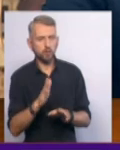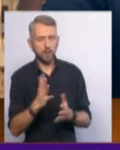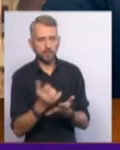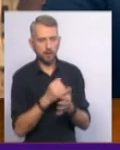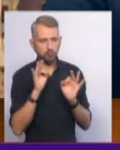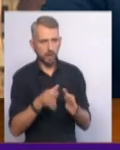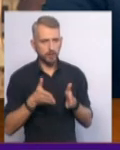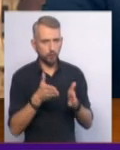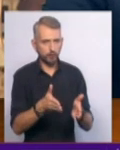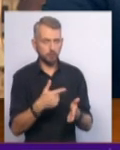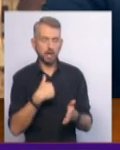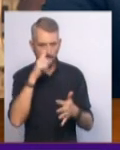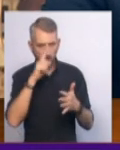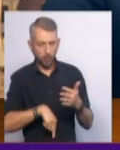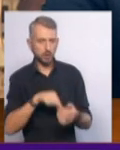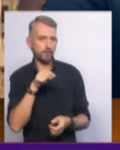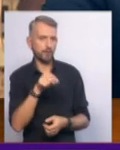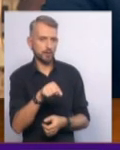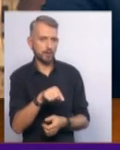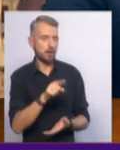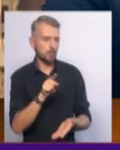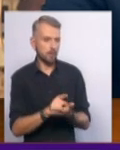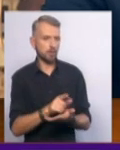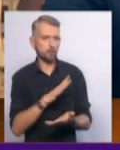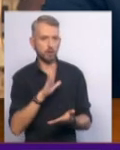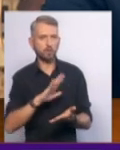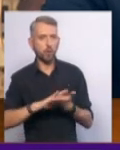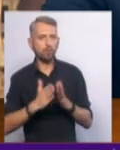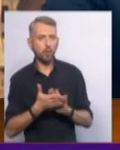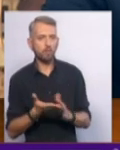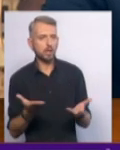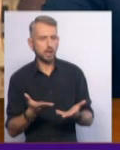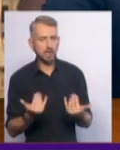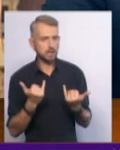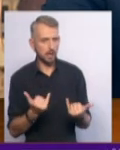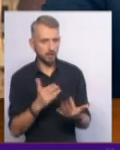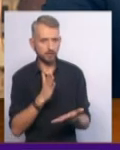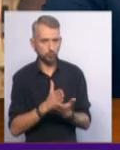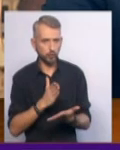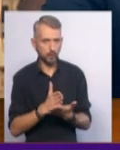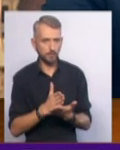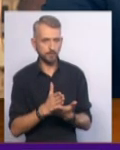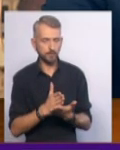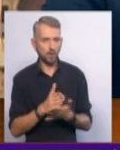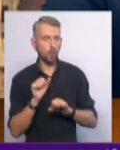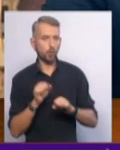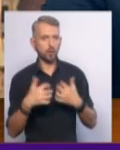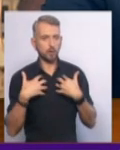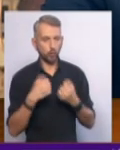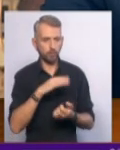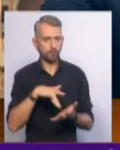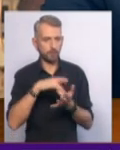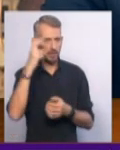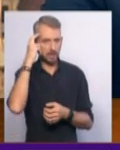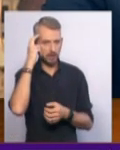я переконаний, він має бути в умовах, яких зараз існує охорона здоров'я в місті